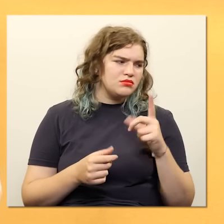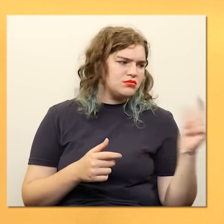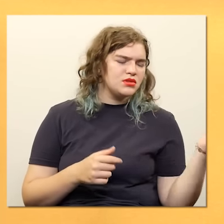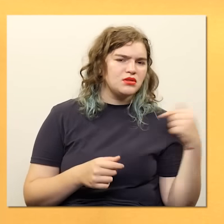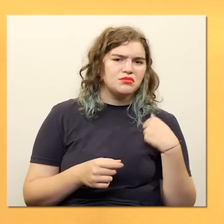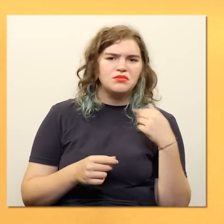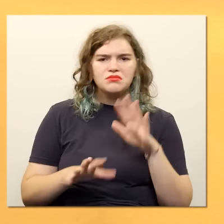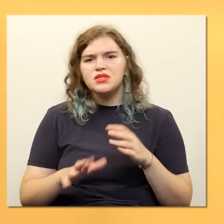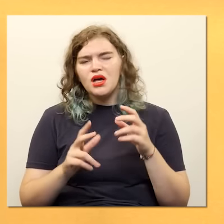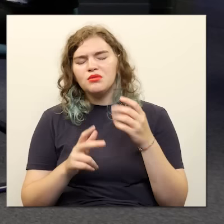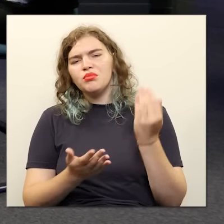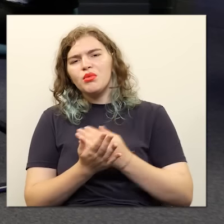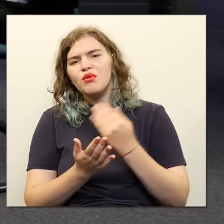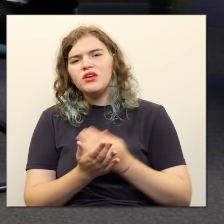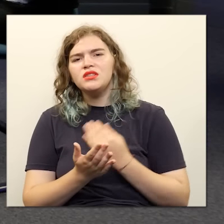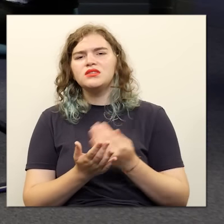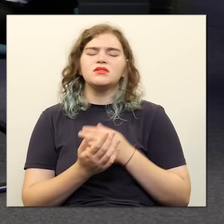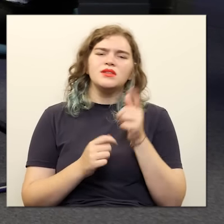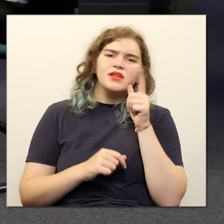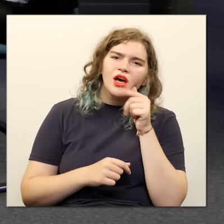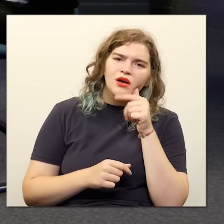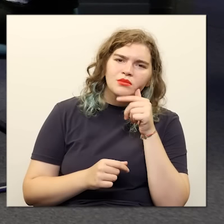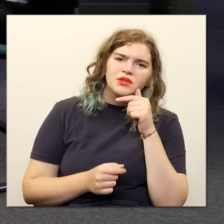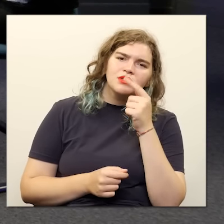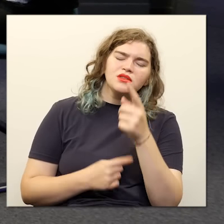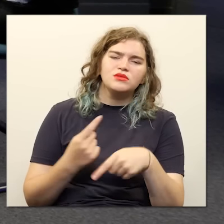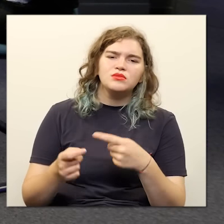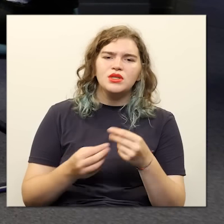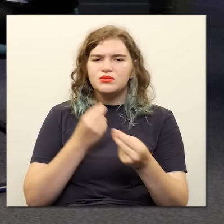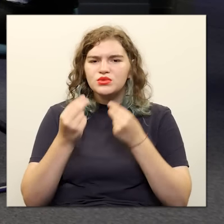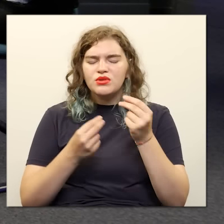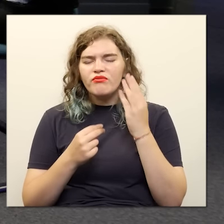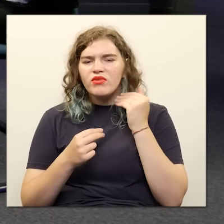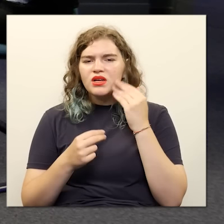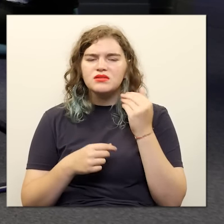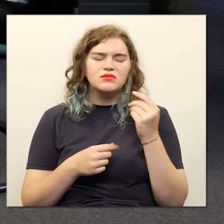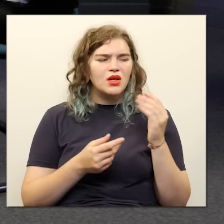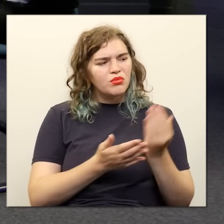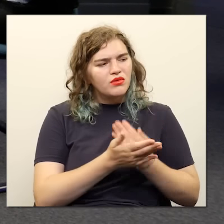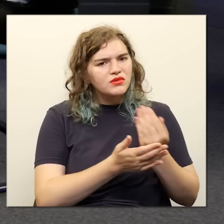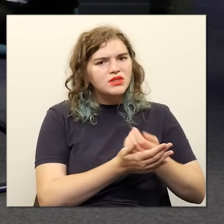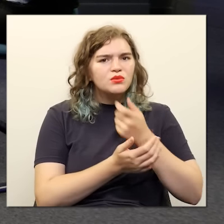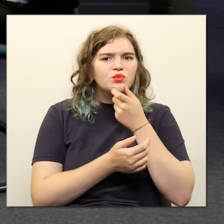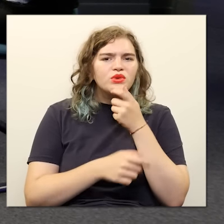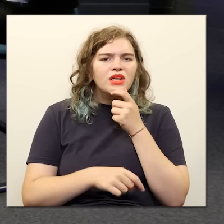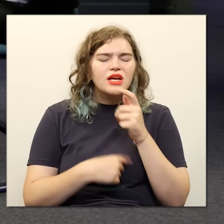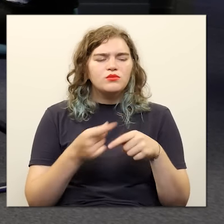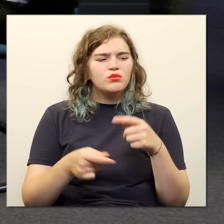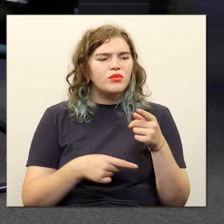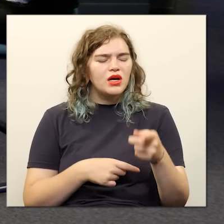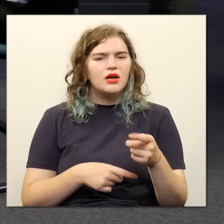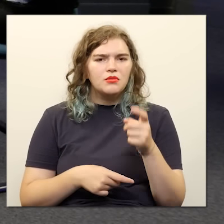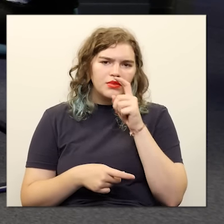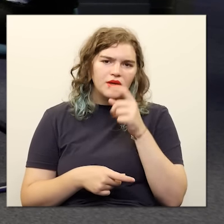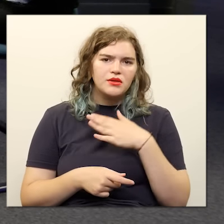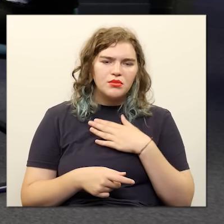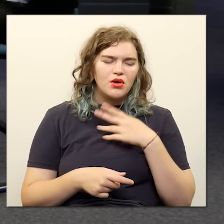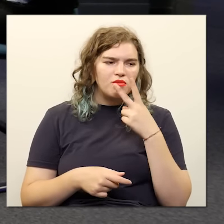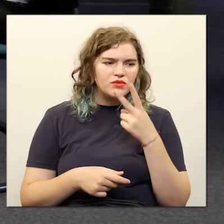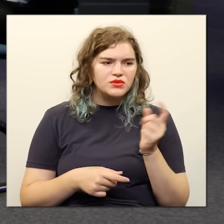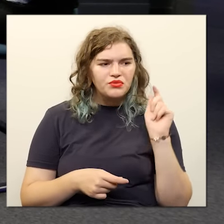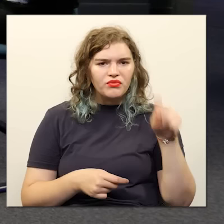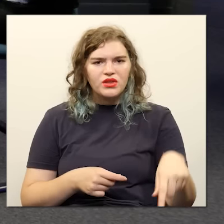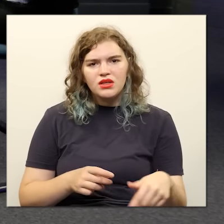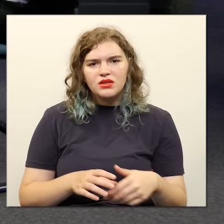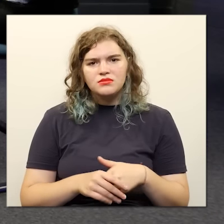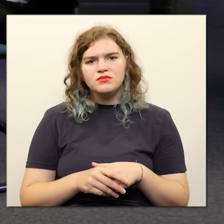am povestit, am râs, ne-am jucat cu fetița aia, cu bunica, am povestit cu bunica și la un moment dat îl văd pe băiatul